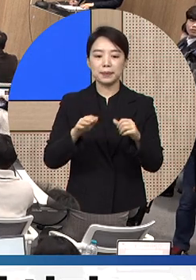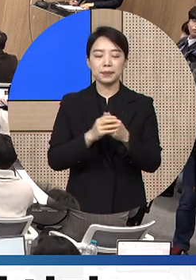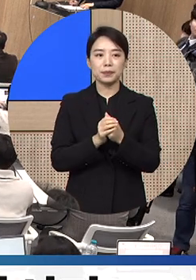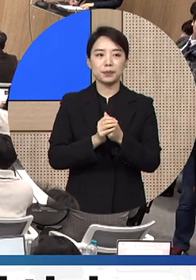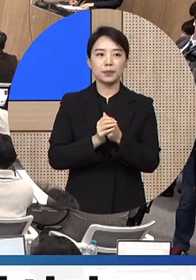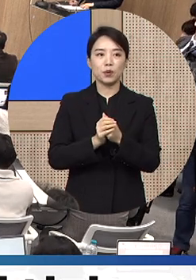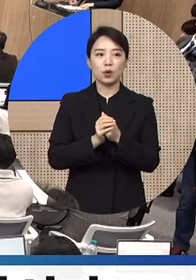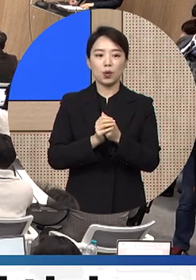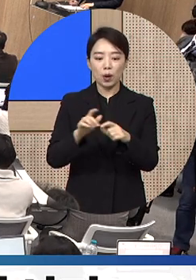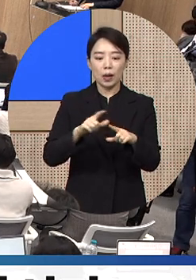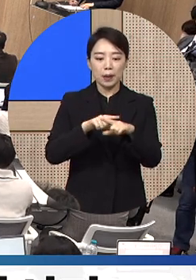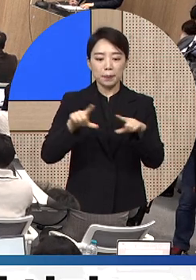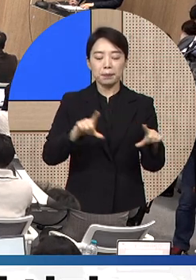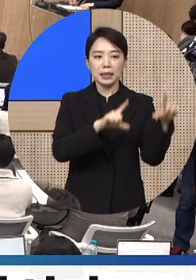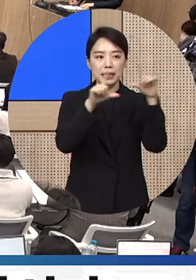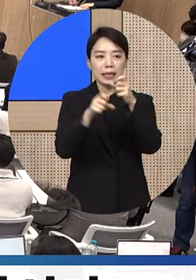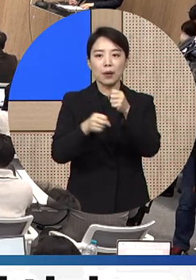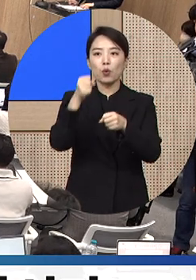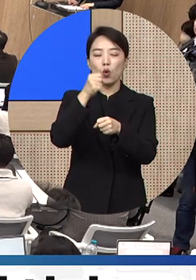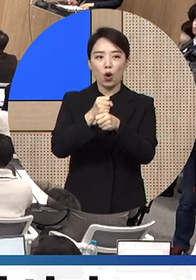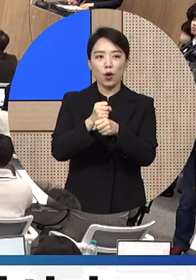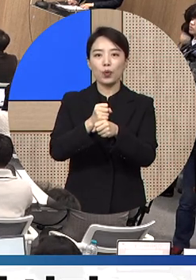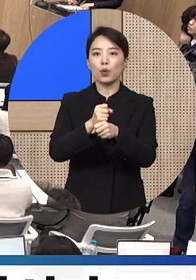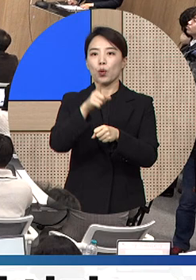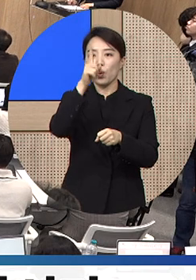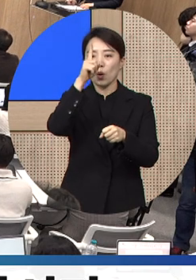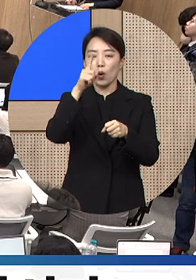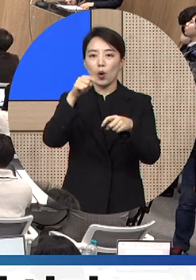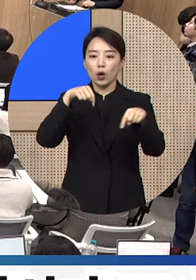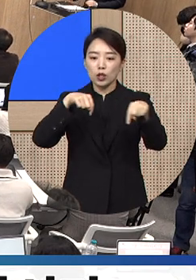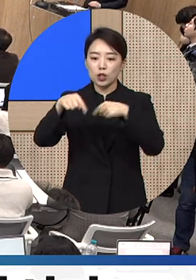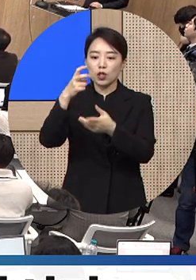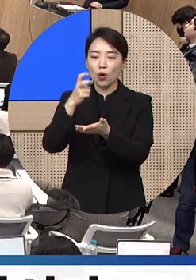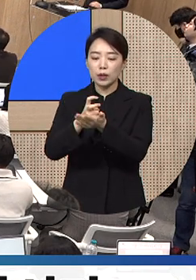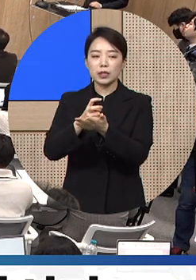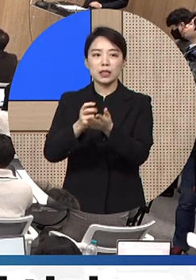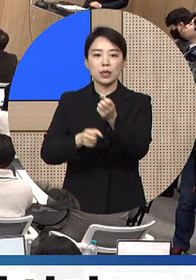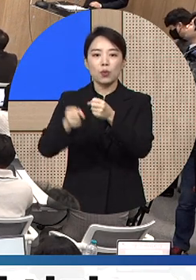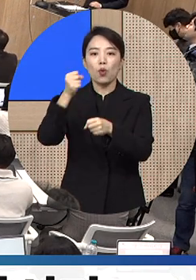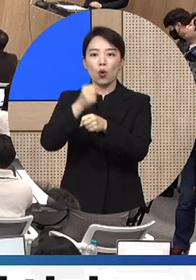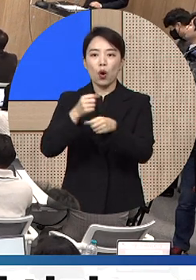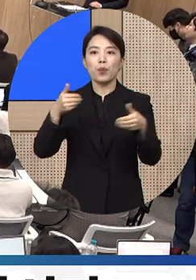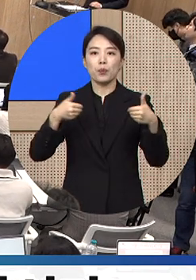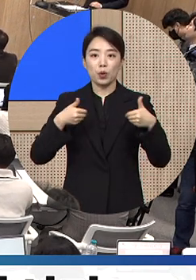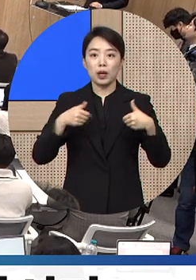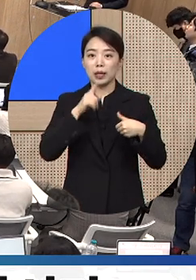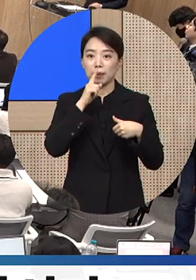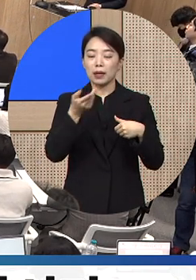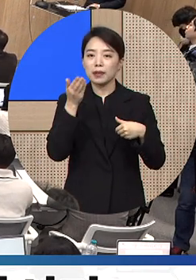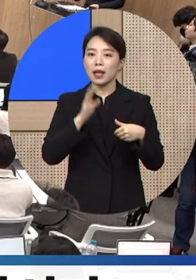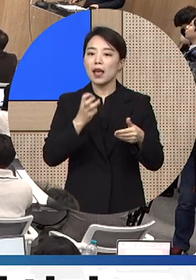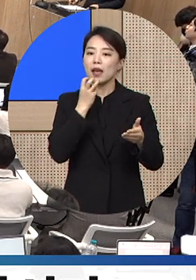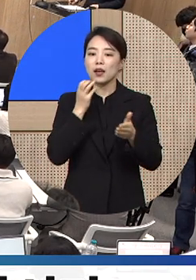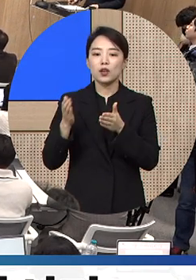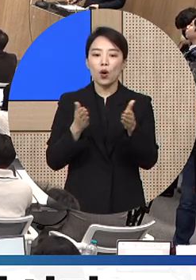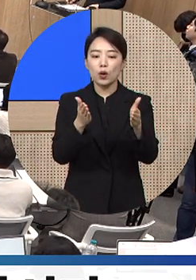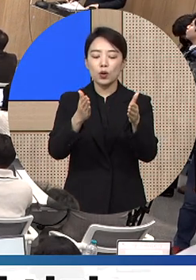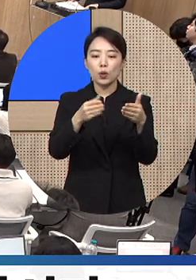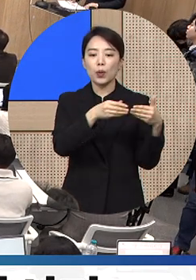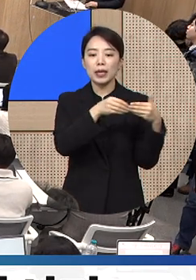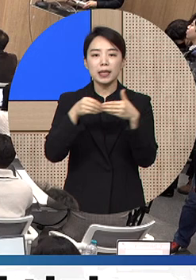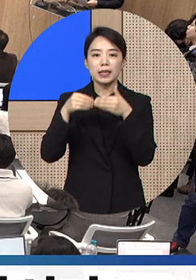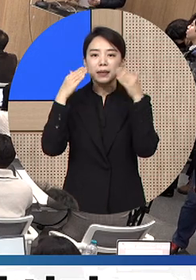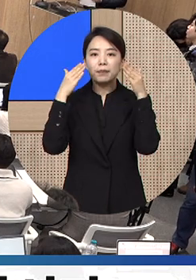민생보건하고 정치보건이 좀 시급하다고 말씀하셨는데 그럼 이런 부분들을 극복하기 위해서 경기도를 어떤 방향으로 이끌 것인지